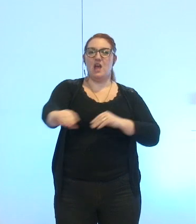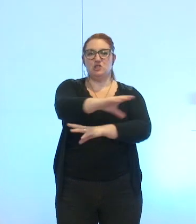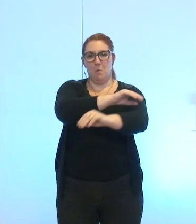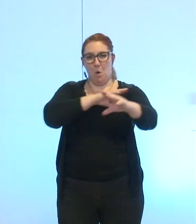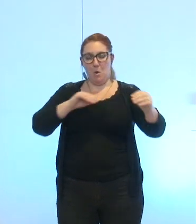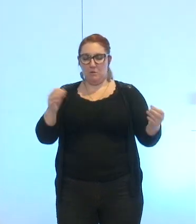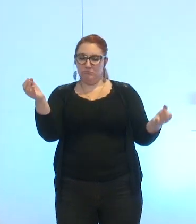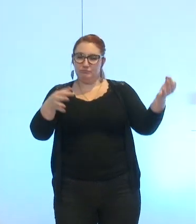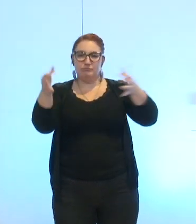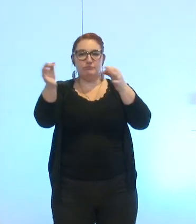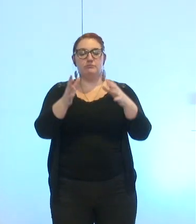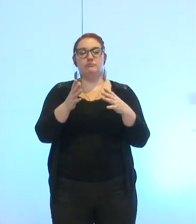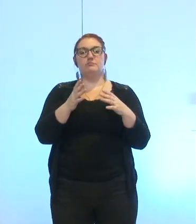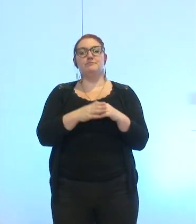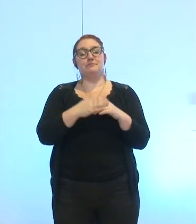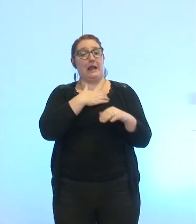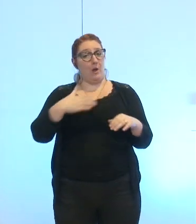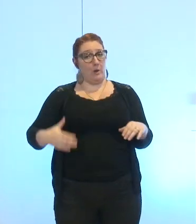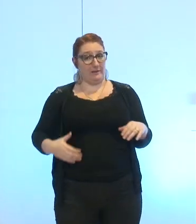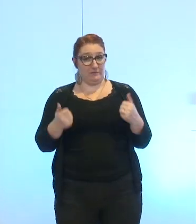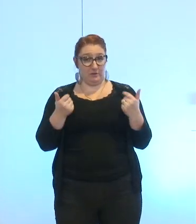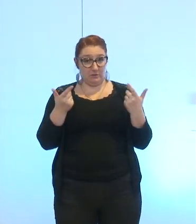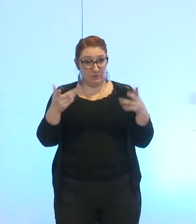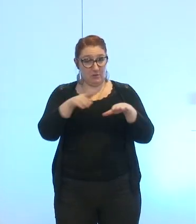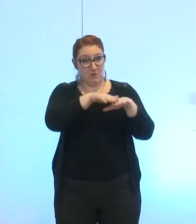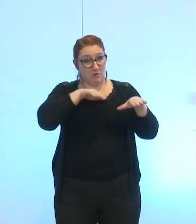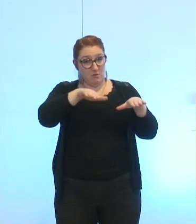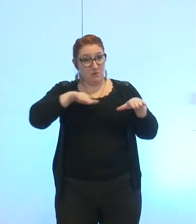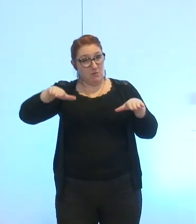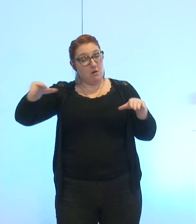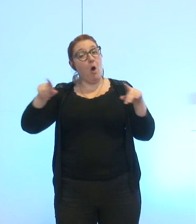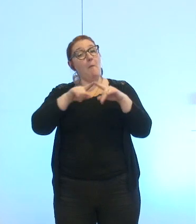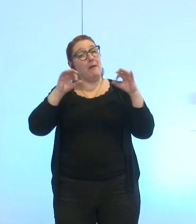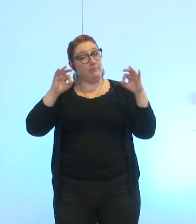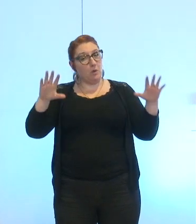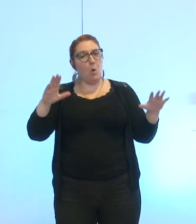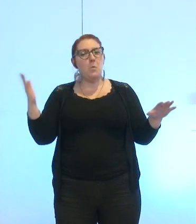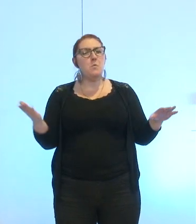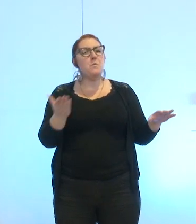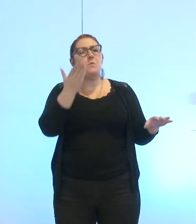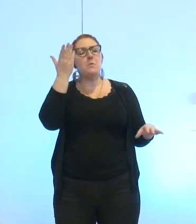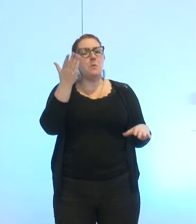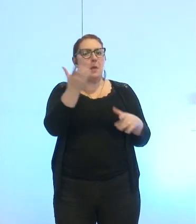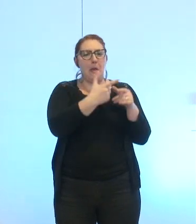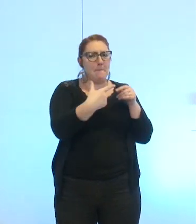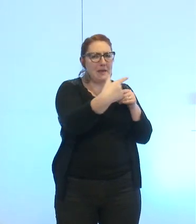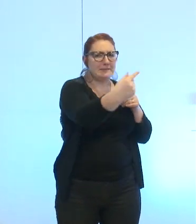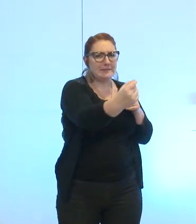engagé simultanément plusieurs opération d'envergure presquil esplanade